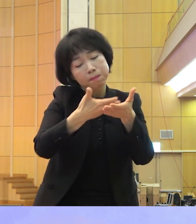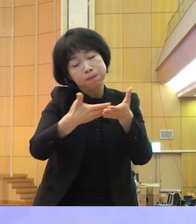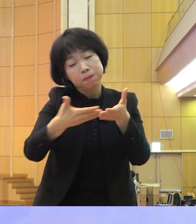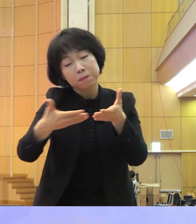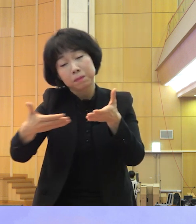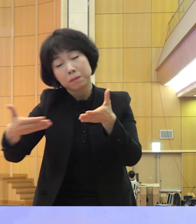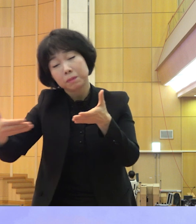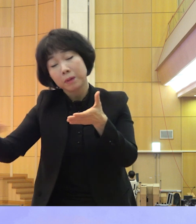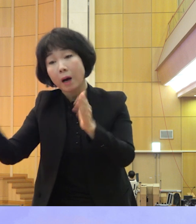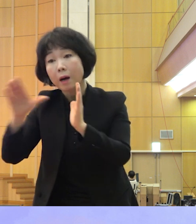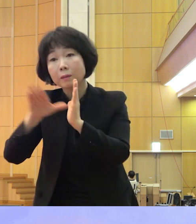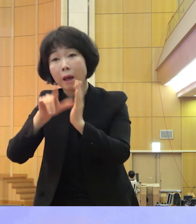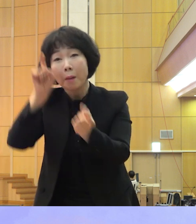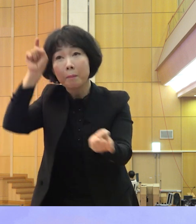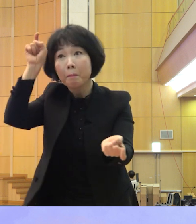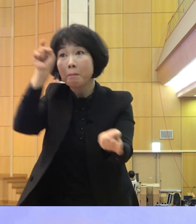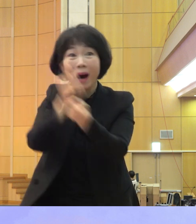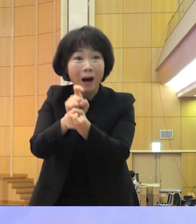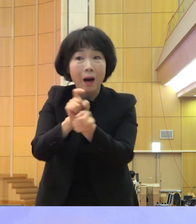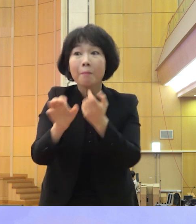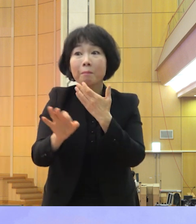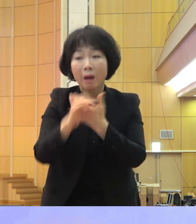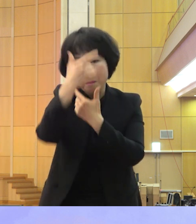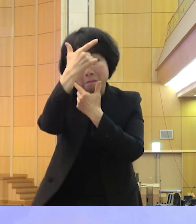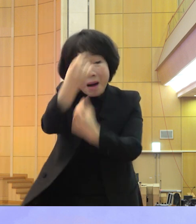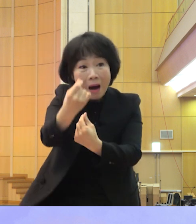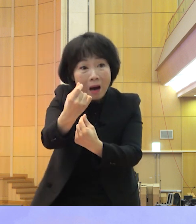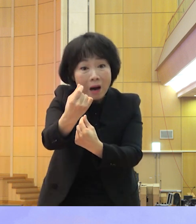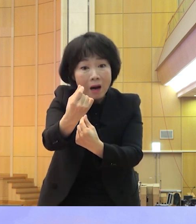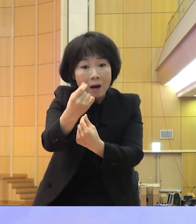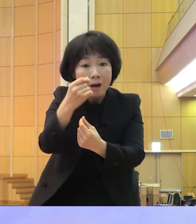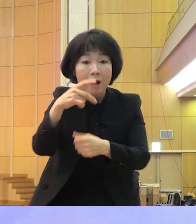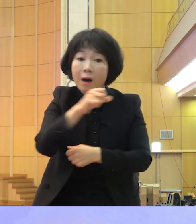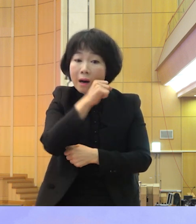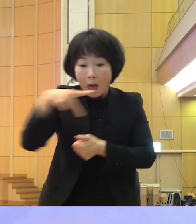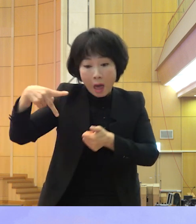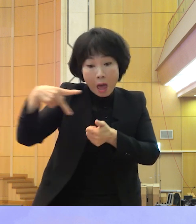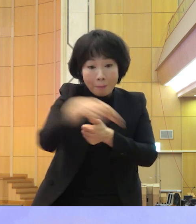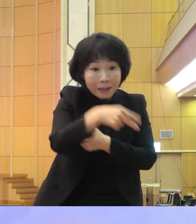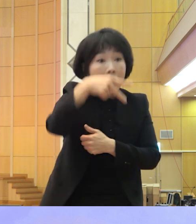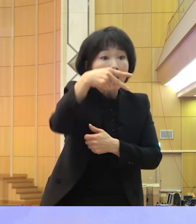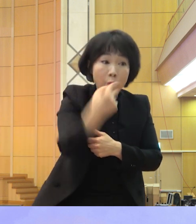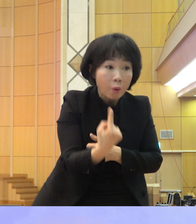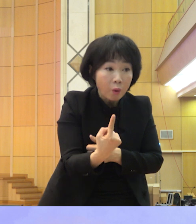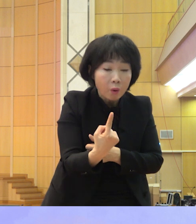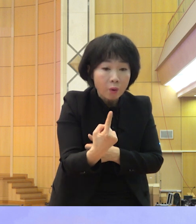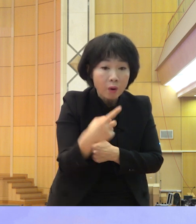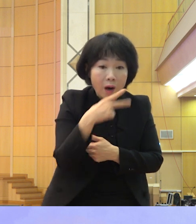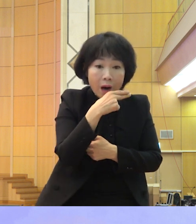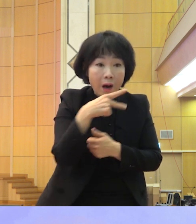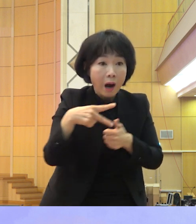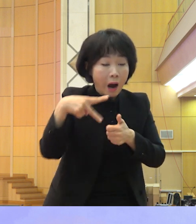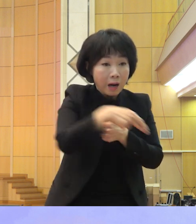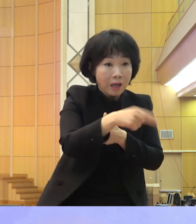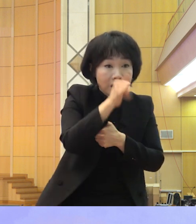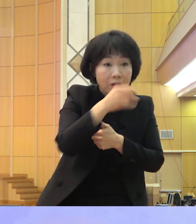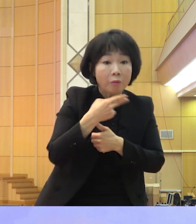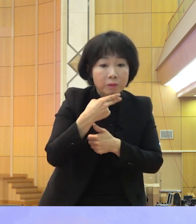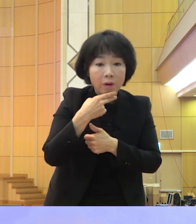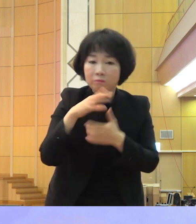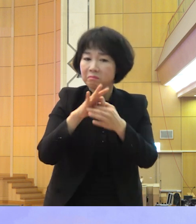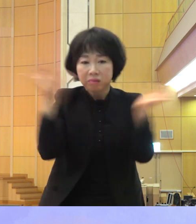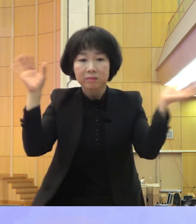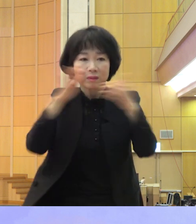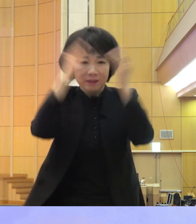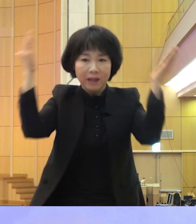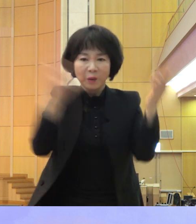흘러서 어느 때가 오면 그때는 할례 받아도 할례 받지 않아도